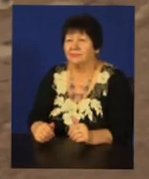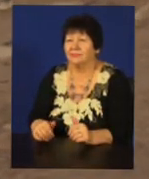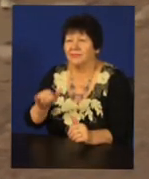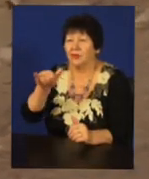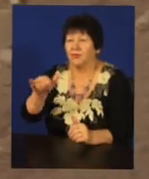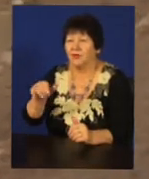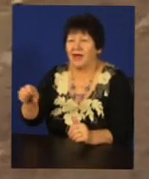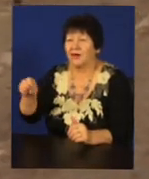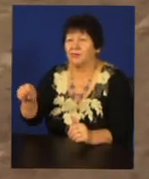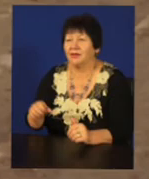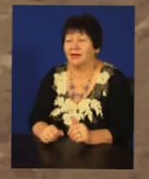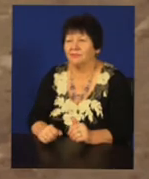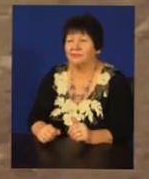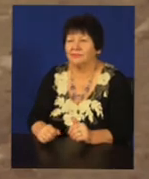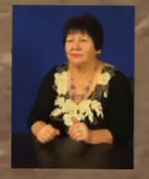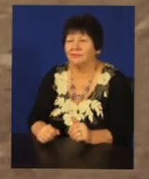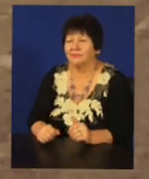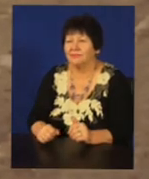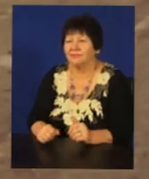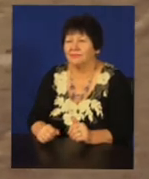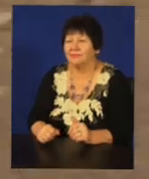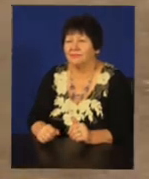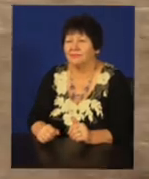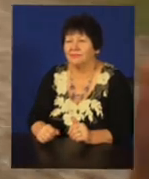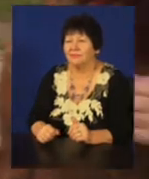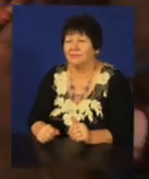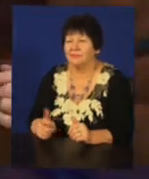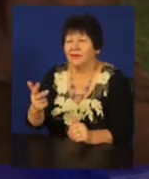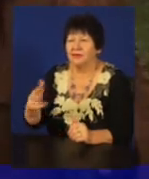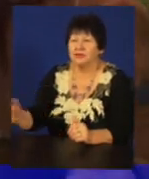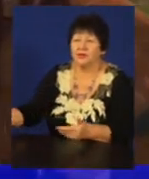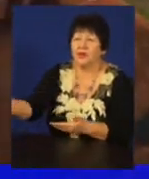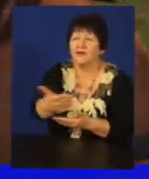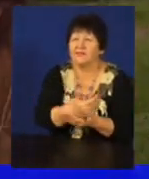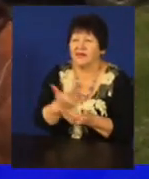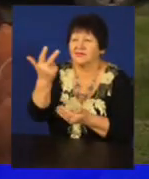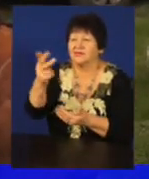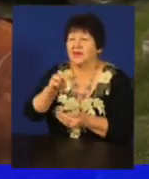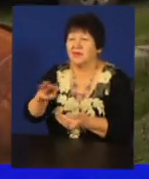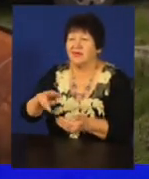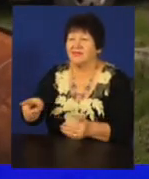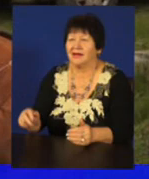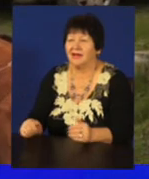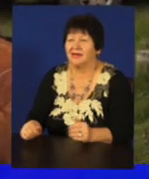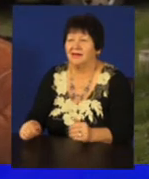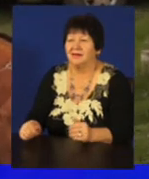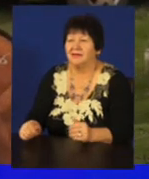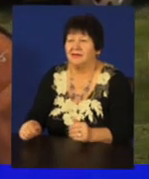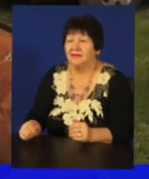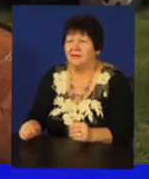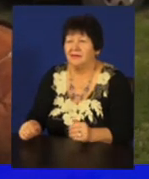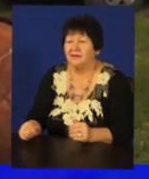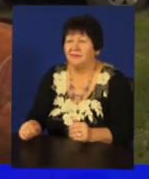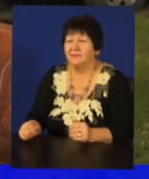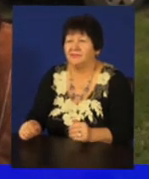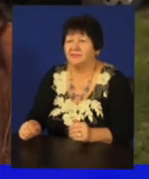Uniunea Europeană? Da, de la Europa. Și noi 3.000 am pus. Ei, 3.000. Contribuții. Da, și Europa. Și noi